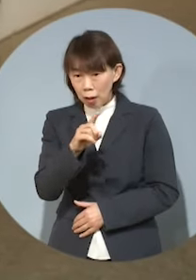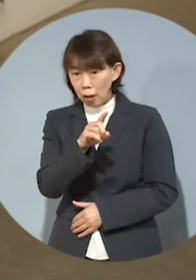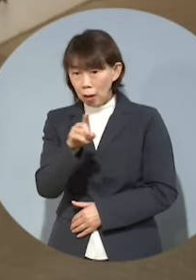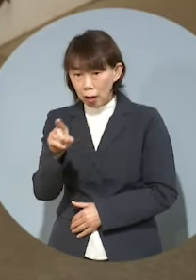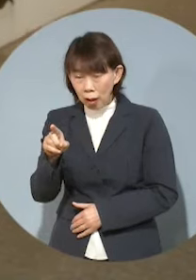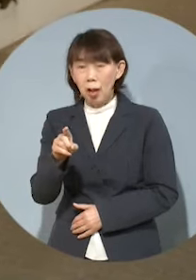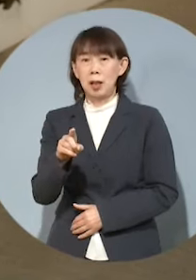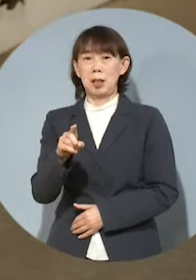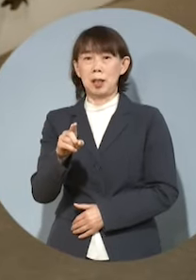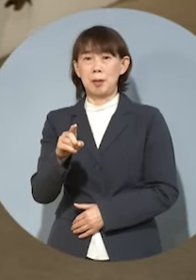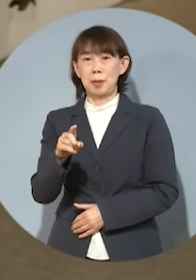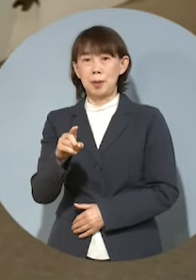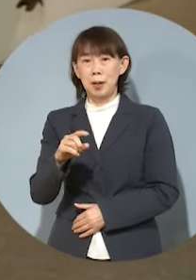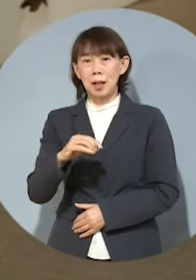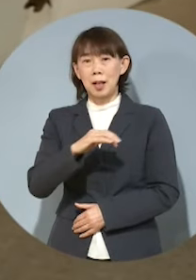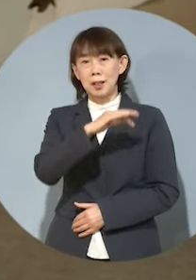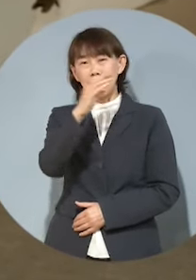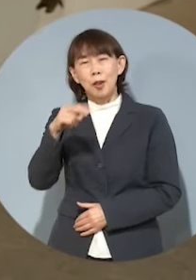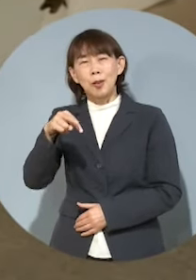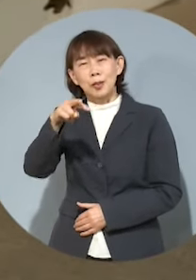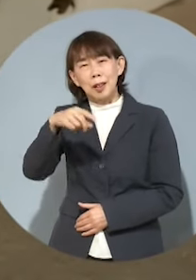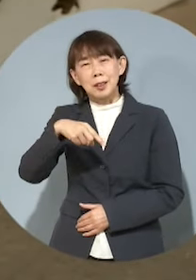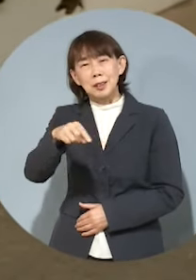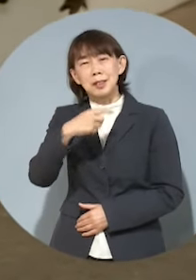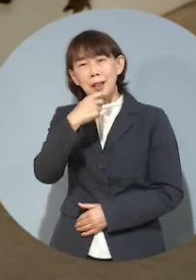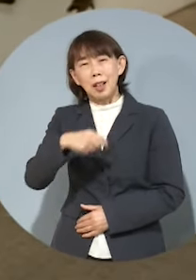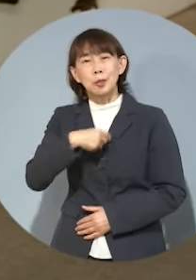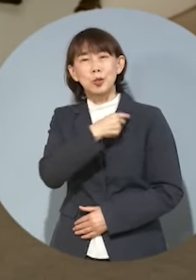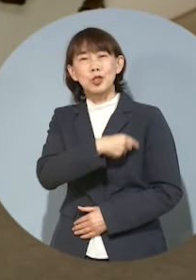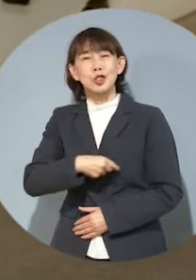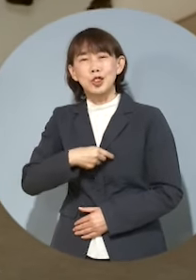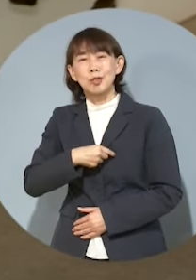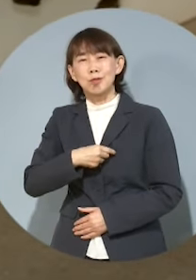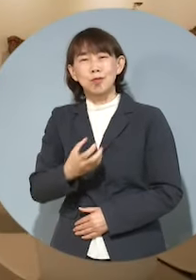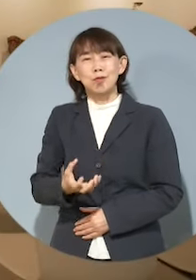高尾山への好奇心をかきたてられます。